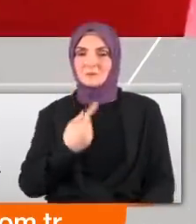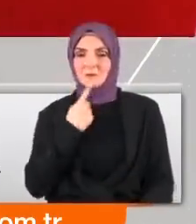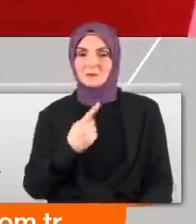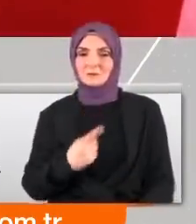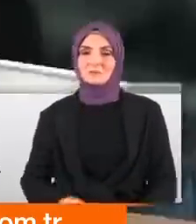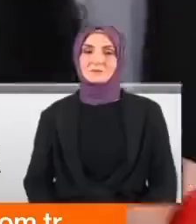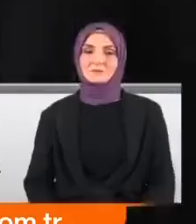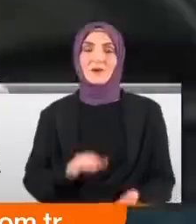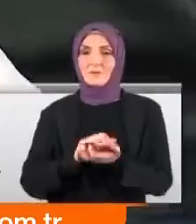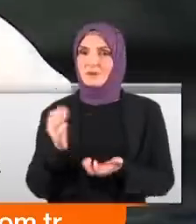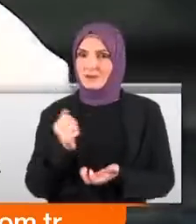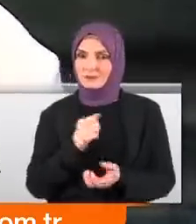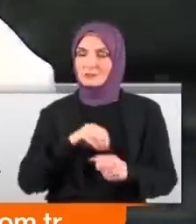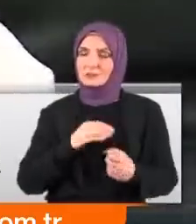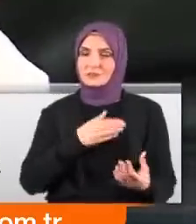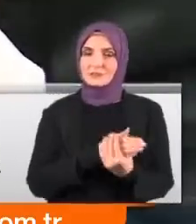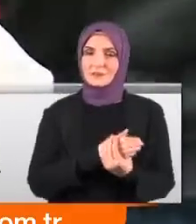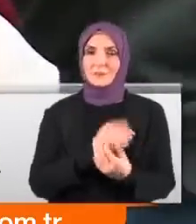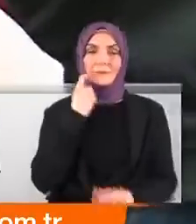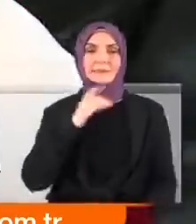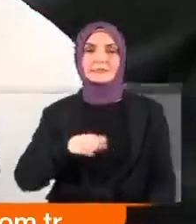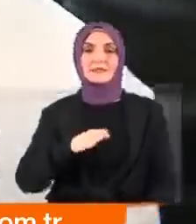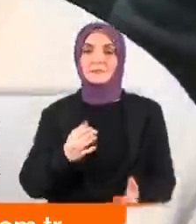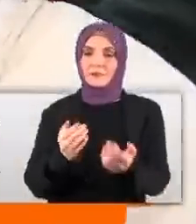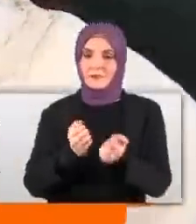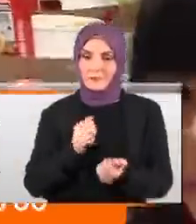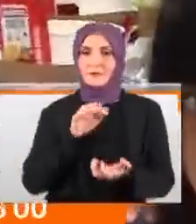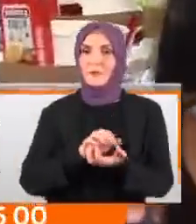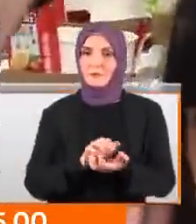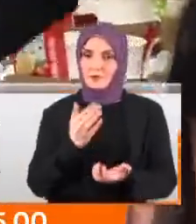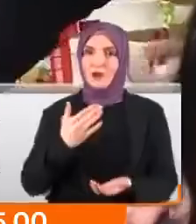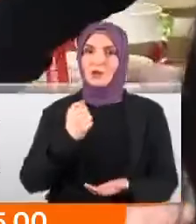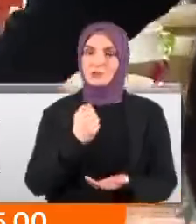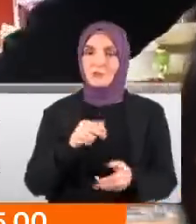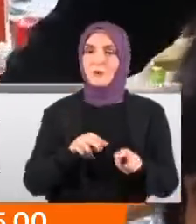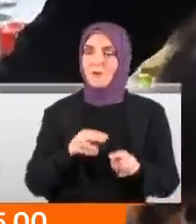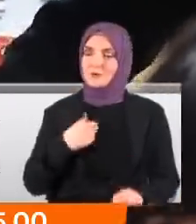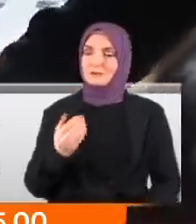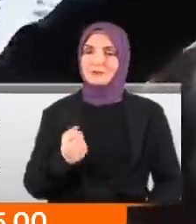içeriye gireceğim. Kızartma aldım ve hamburger meyve suyu ketçap mı?